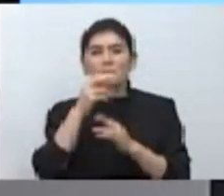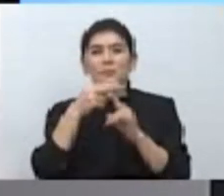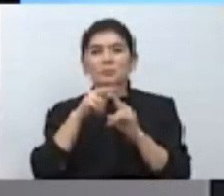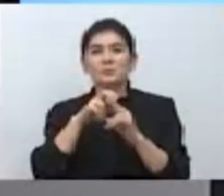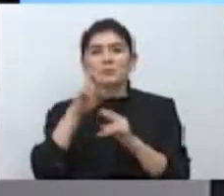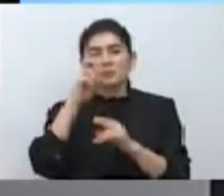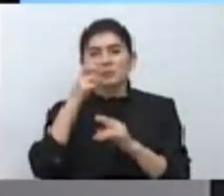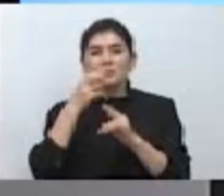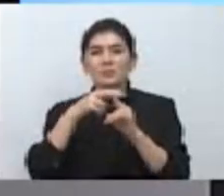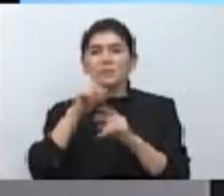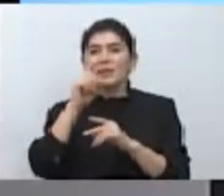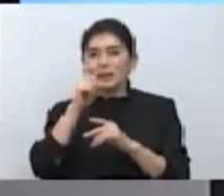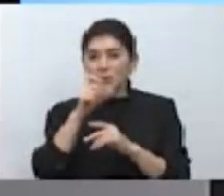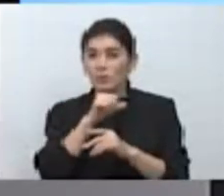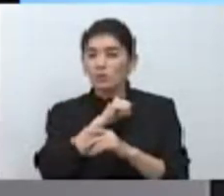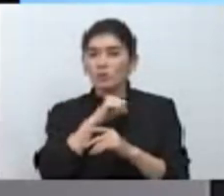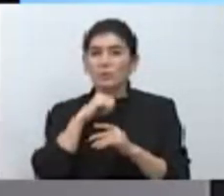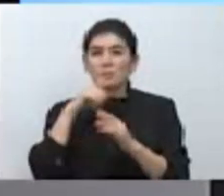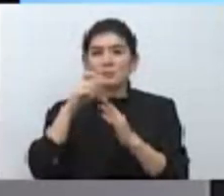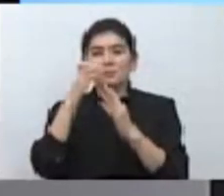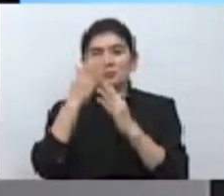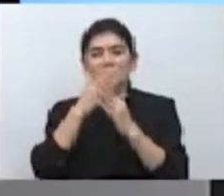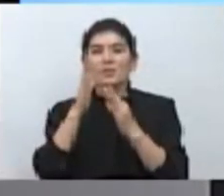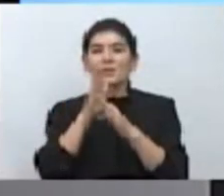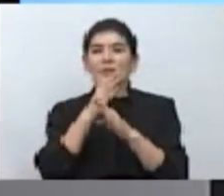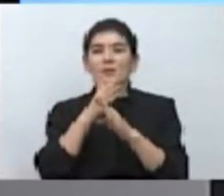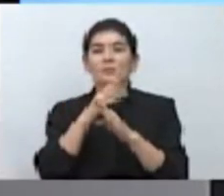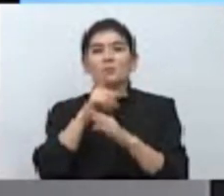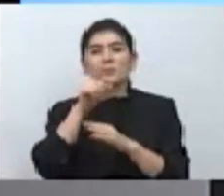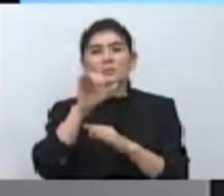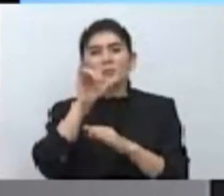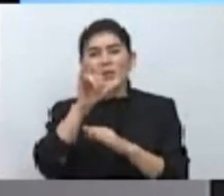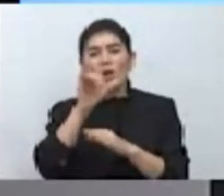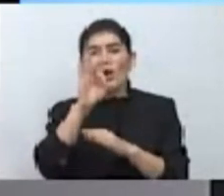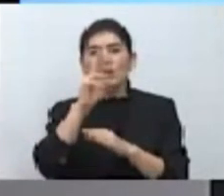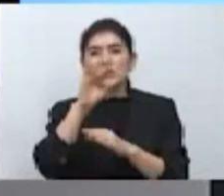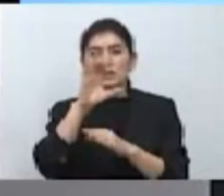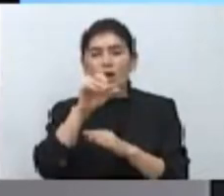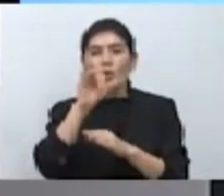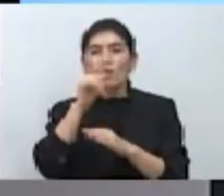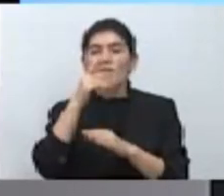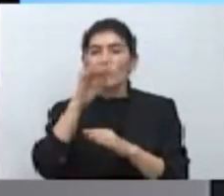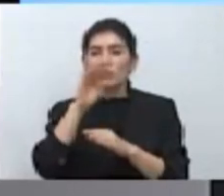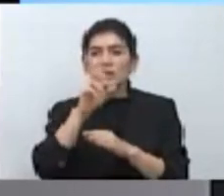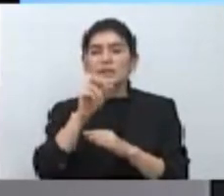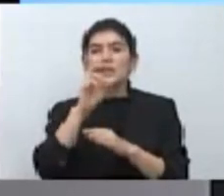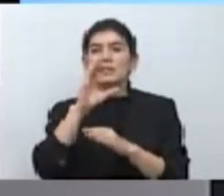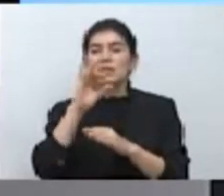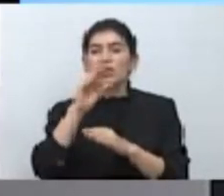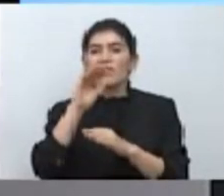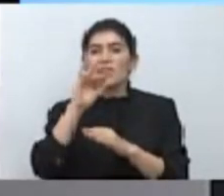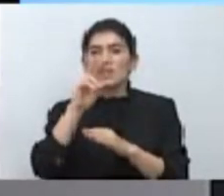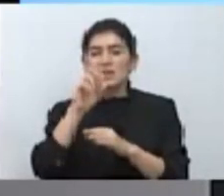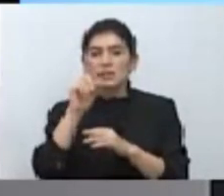Biohimiya biologiya va ximiyaning o'rtasidagi fan hisoblanib, unda o'sha oqsillar, uglevodlar, oqsil biosintezi,